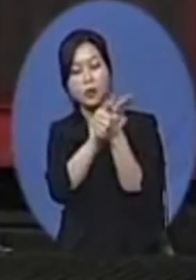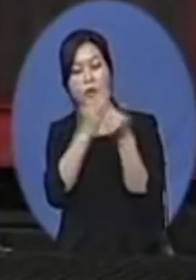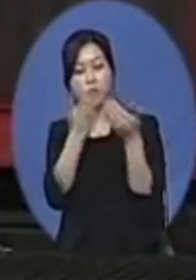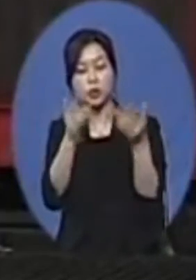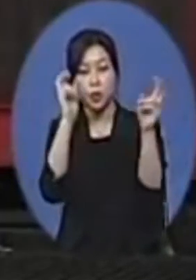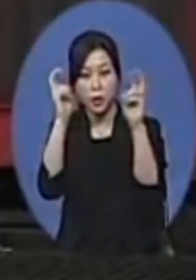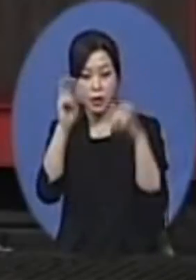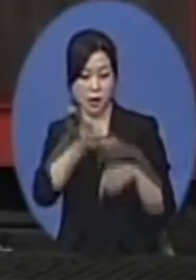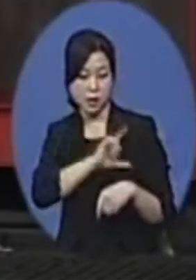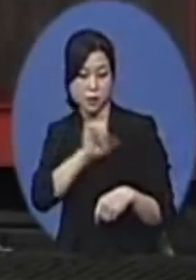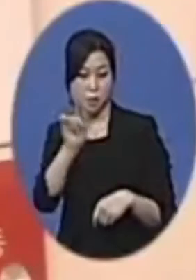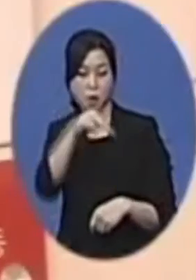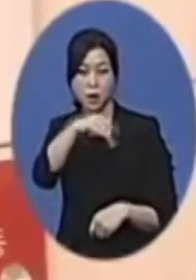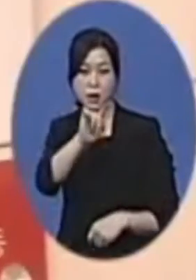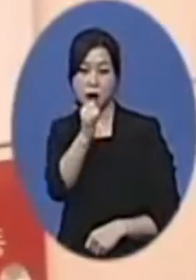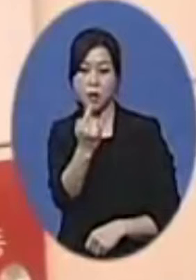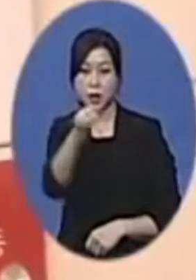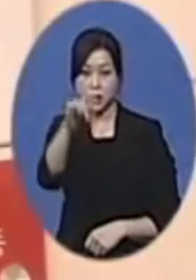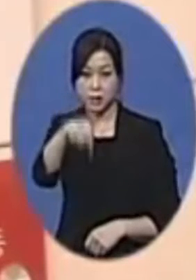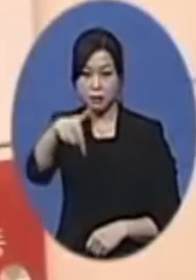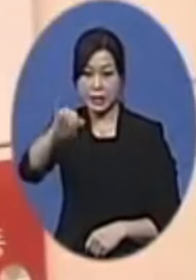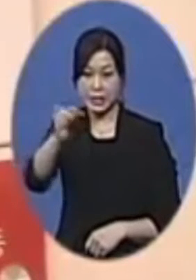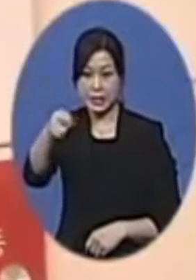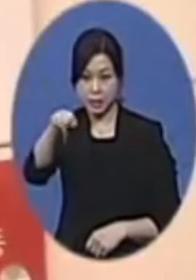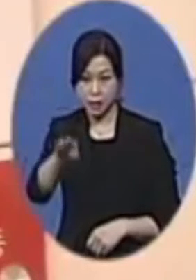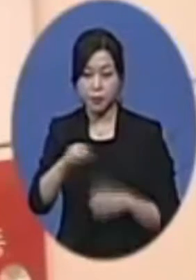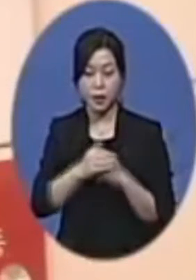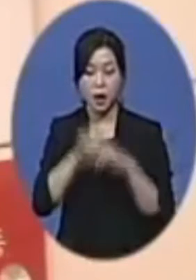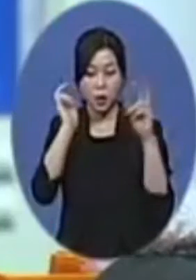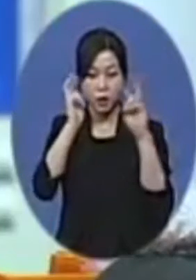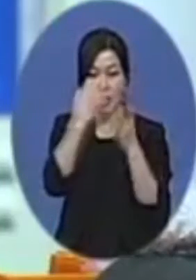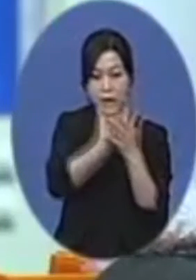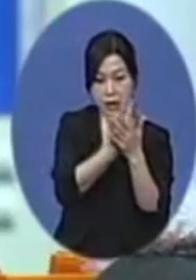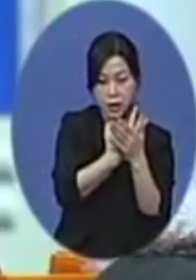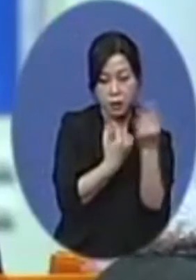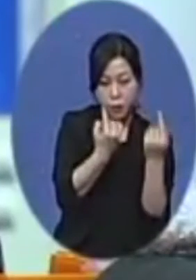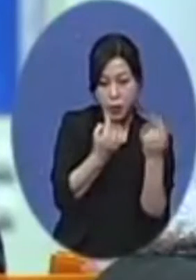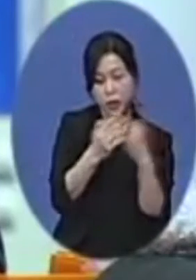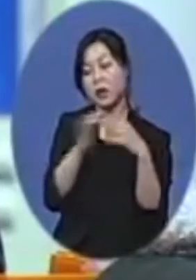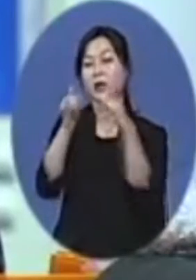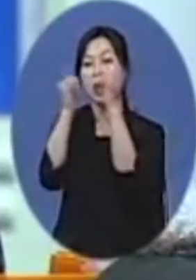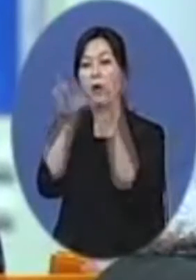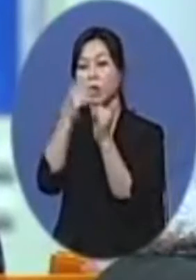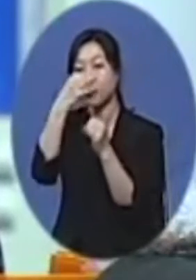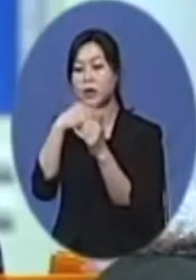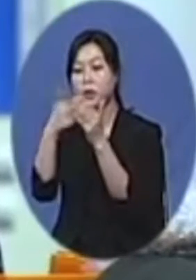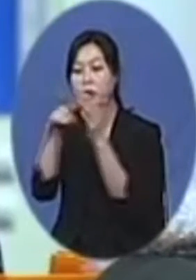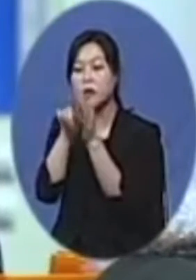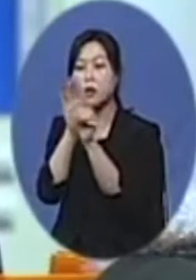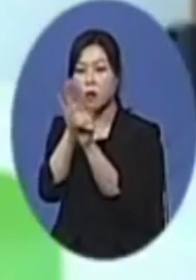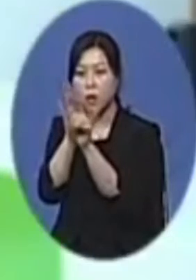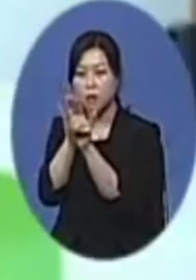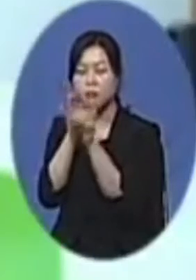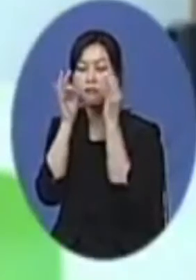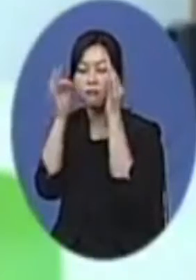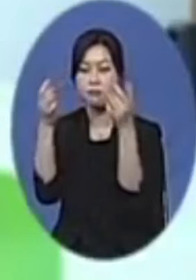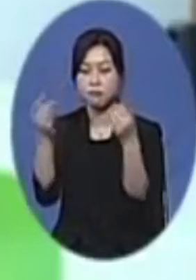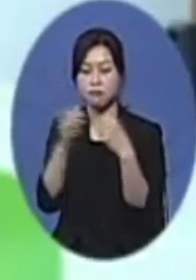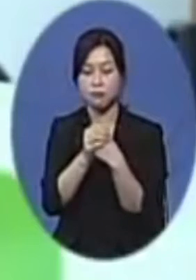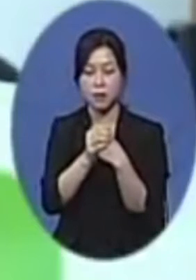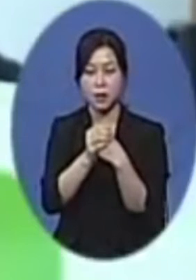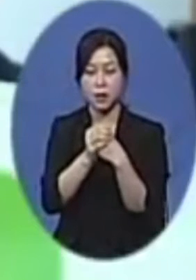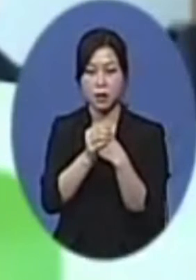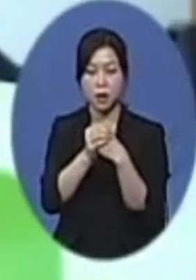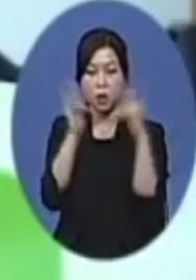기업을 사회적 기업이라고 합니다. 회사의 이익보다는 사회의 이익을 추구하는 겁니다. 이 회사의